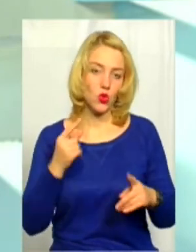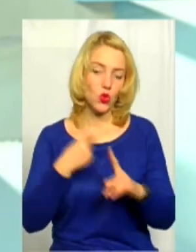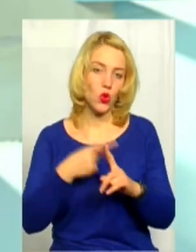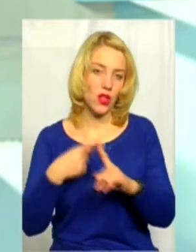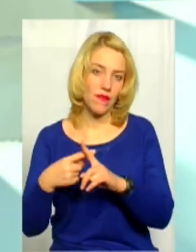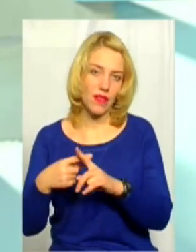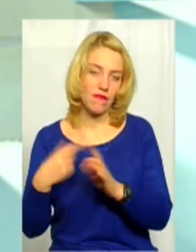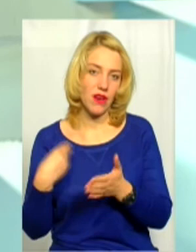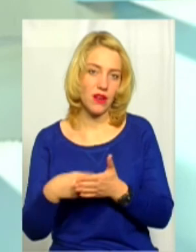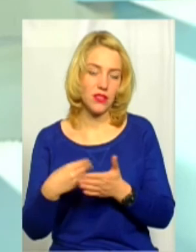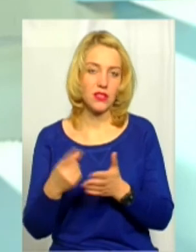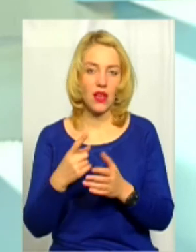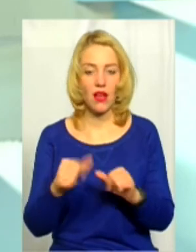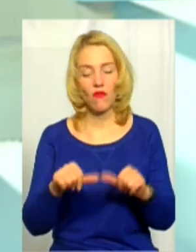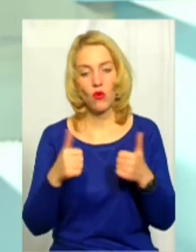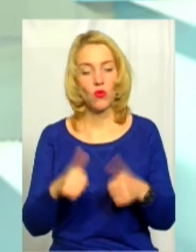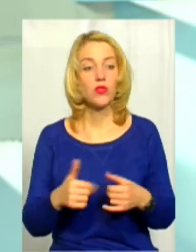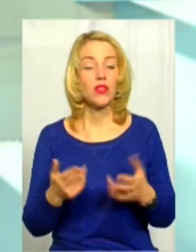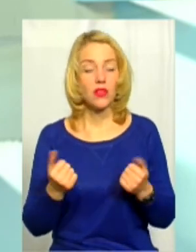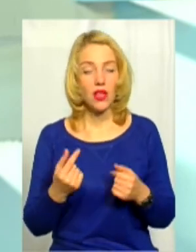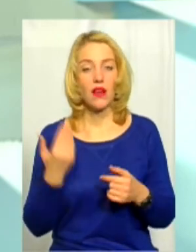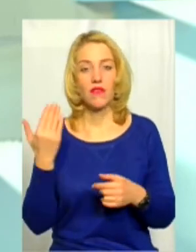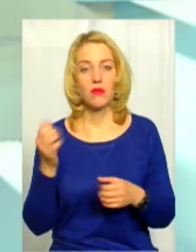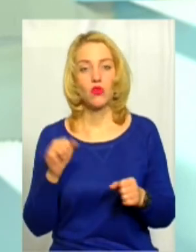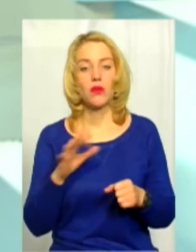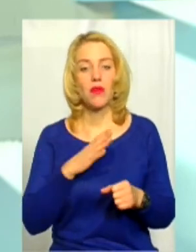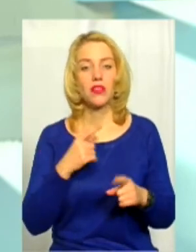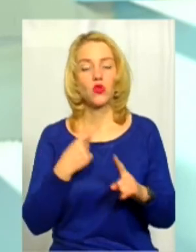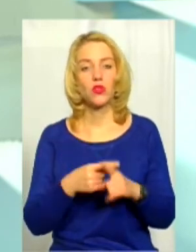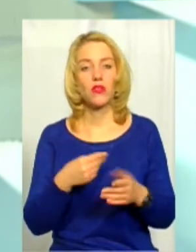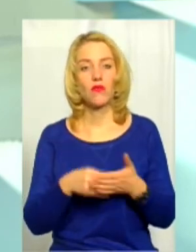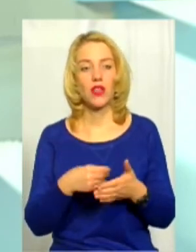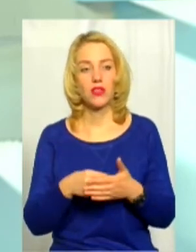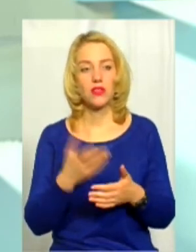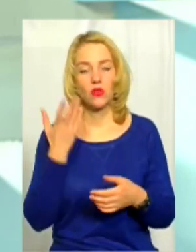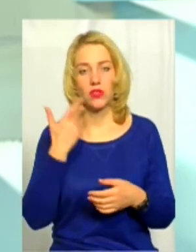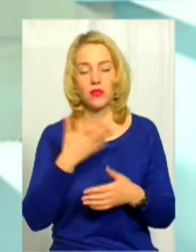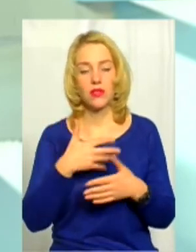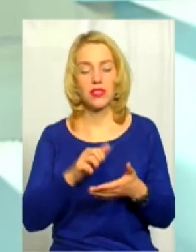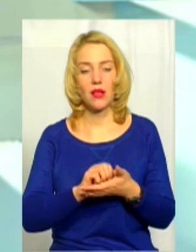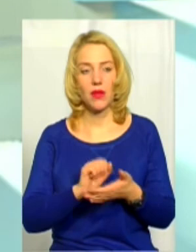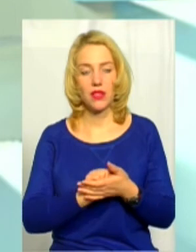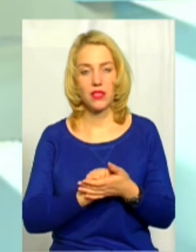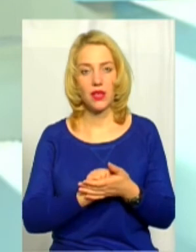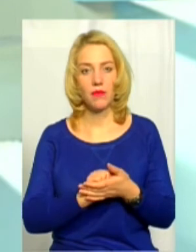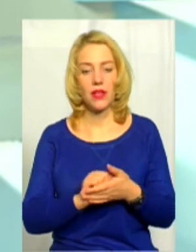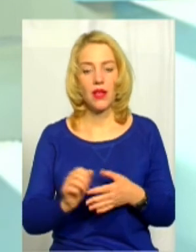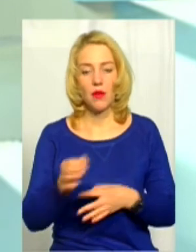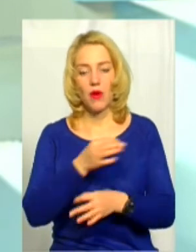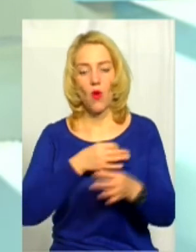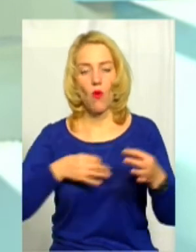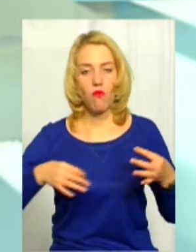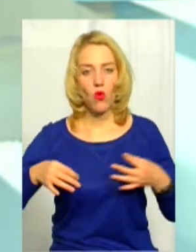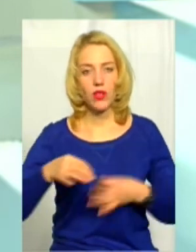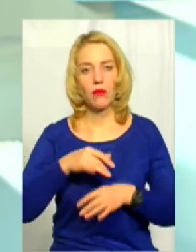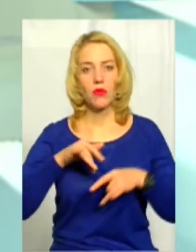вартості, котра формується. Так, він може мати додану вартість, колись ми займалися, скажімо, переговорним процесом